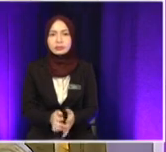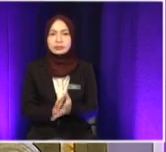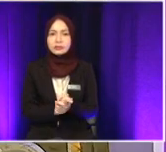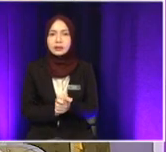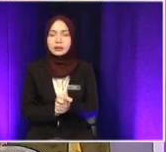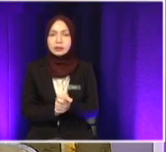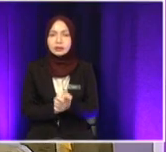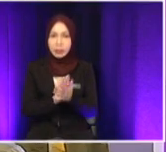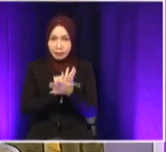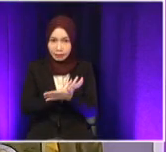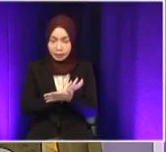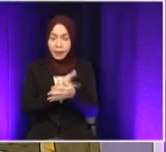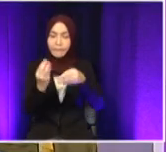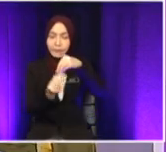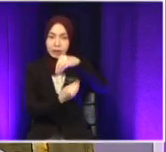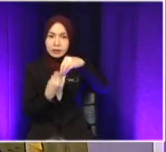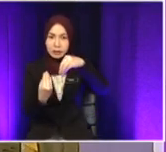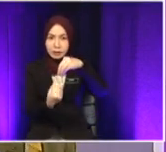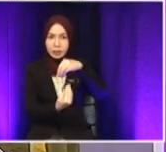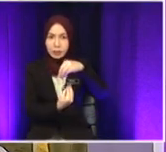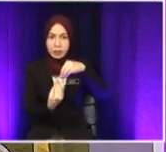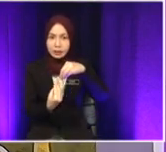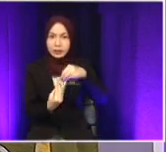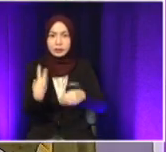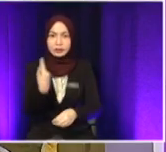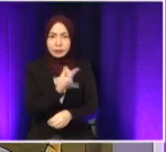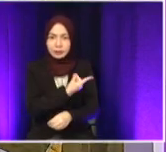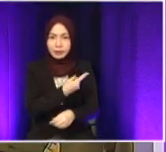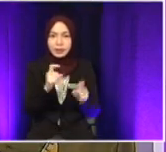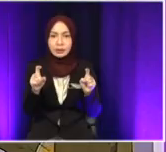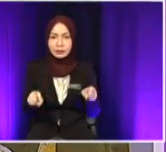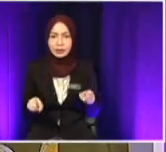boleh atau tidak boleh kita berhibur